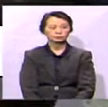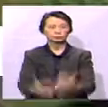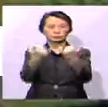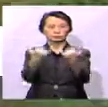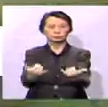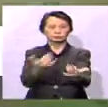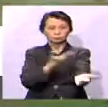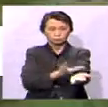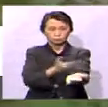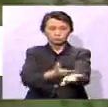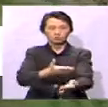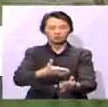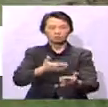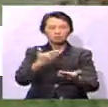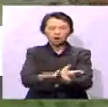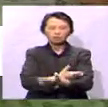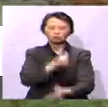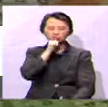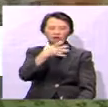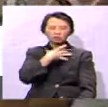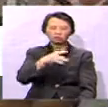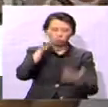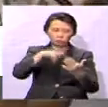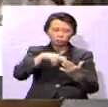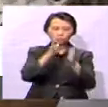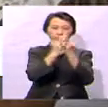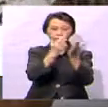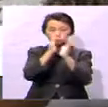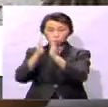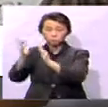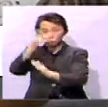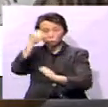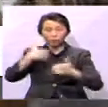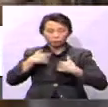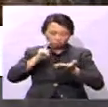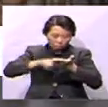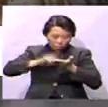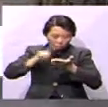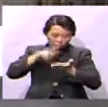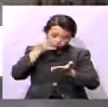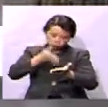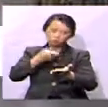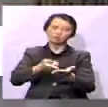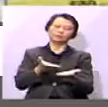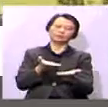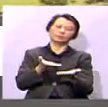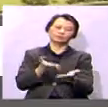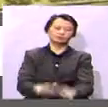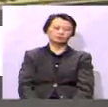Ketika ini, generasi baharu kurang minat membaca di perpustakaan disebabkan kemunculan gadget yang lebih diminati golongan